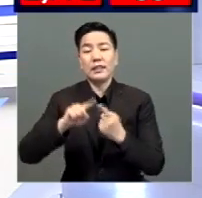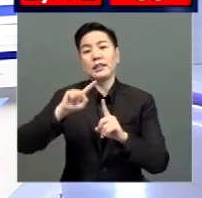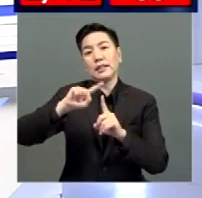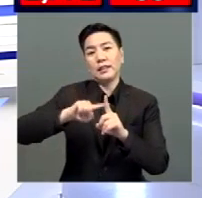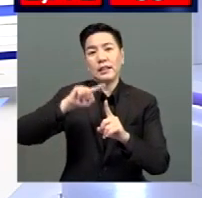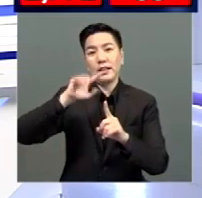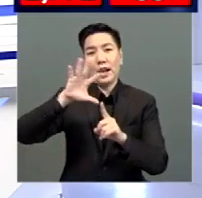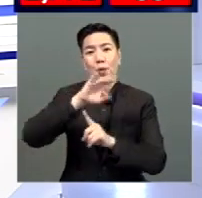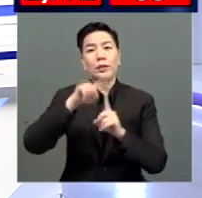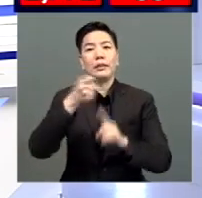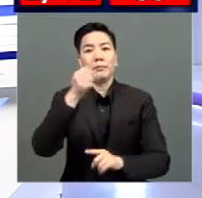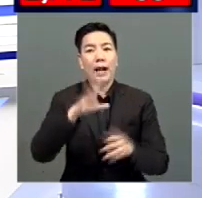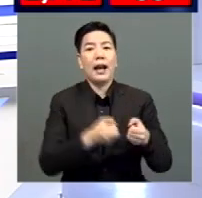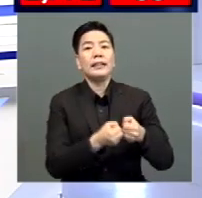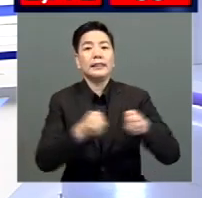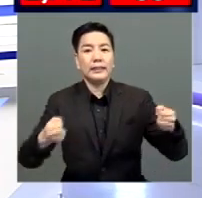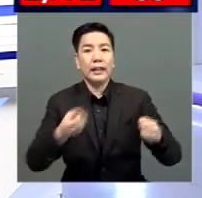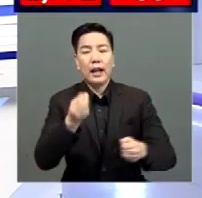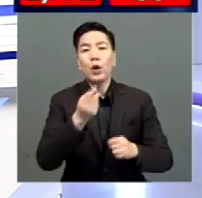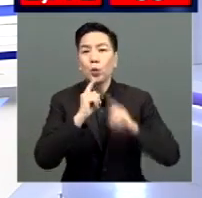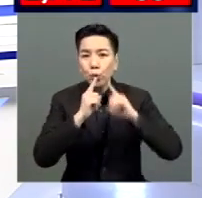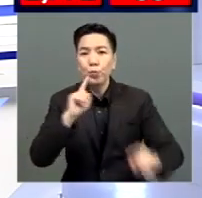พฤษภาคมเป็นวันหยุดราชการไม่ได้เปิดให้รับเรื่องร้องเรียนนะดังนั้นสำหรับคุณผู้ชมที่มีปัญหาอยากจะร้องเรียนอดใจไว้ก่อนเพราะว่าตอนนี้ขยายระยะเวลาไปถึงวันที่15พฤษภาคมแล้วแล้วก็ค่อยมาพูดคุยกันหลังที่จากมีการเปิดการทำการนะคะ